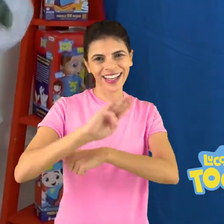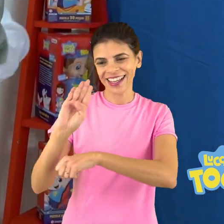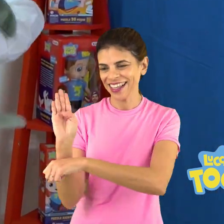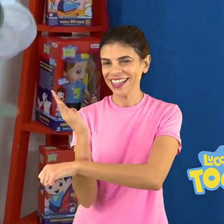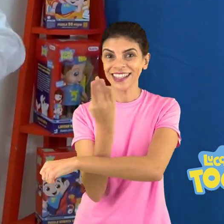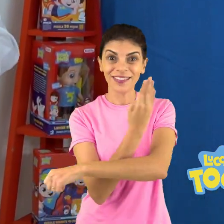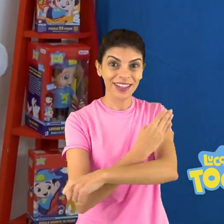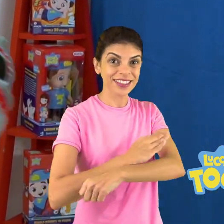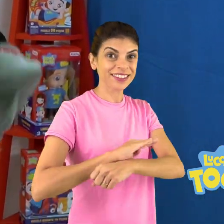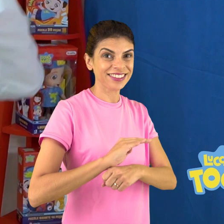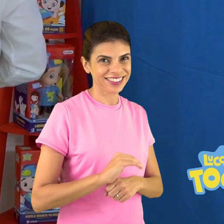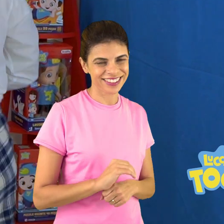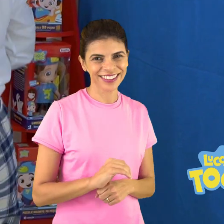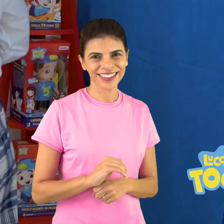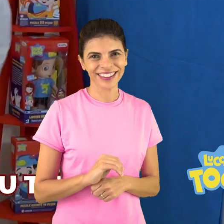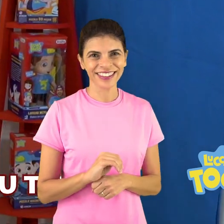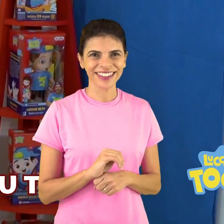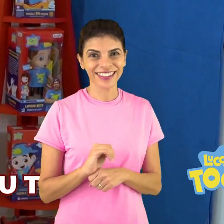chu-chu-ru-chu, chu-chu-chu.